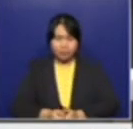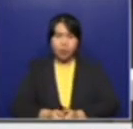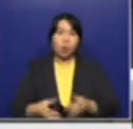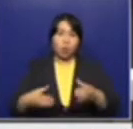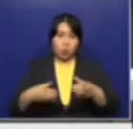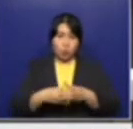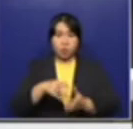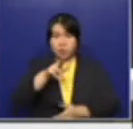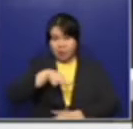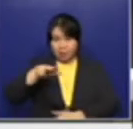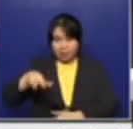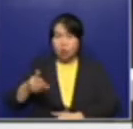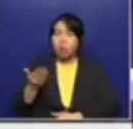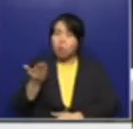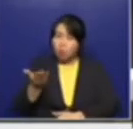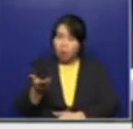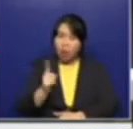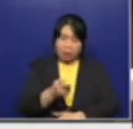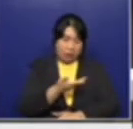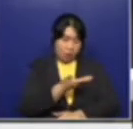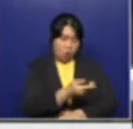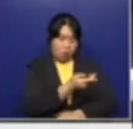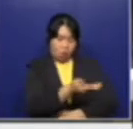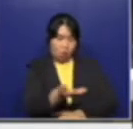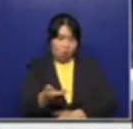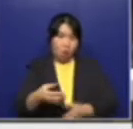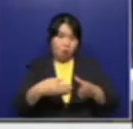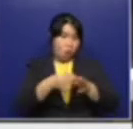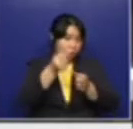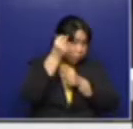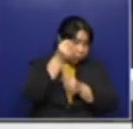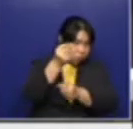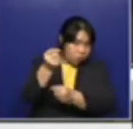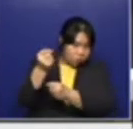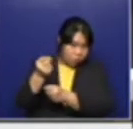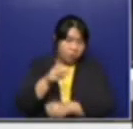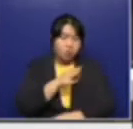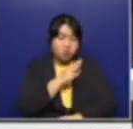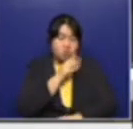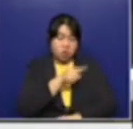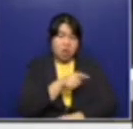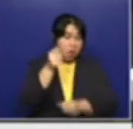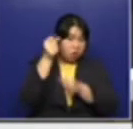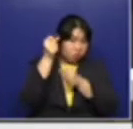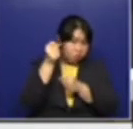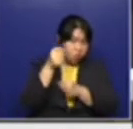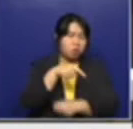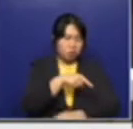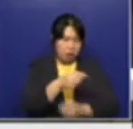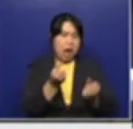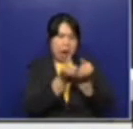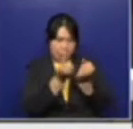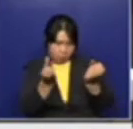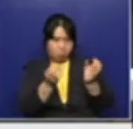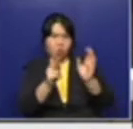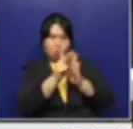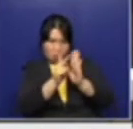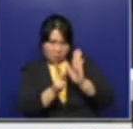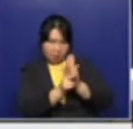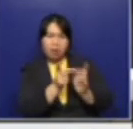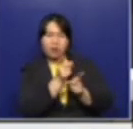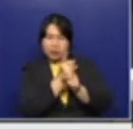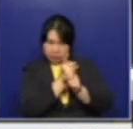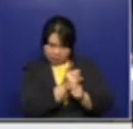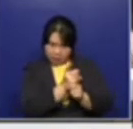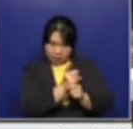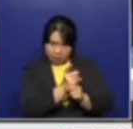ยก็ขอร้องให้ผู้ชุมนุมเรียกร้องทุกกลุ่มได้ใช้สิทธิ์ของตนตามกรอบของรัฐธรรมนูญของกฎหมายและใช้สัน